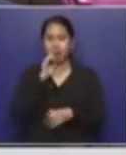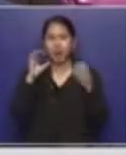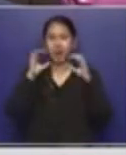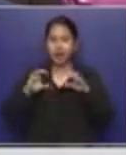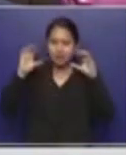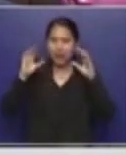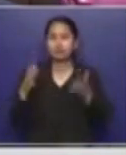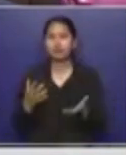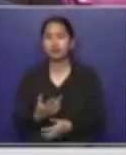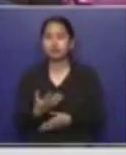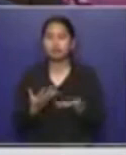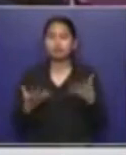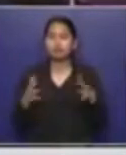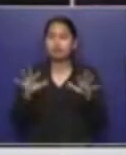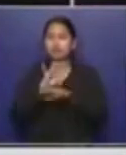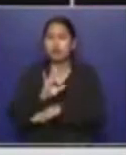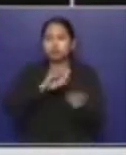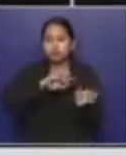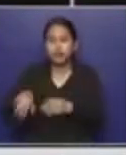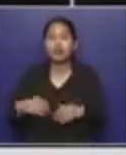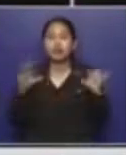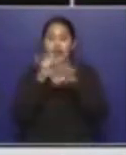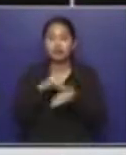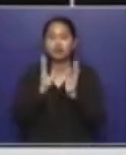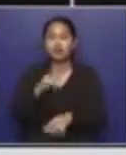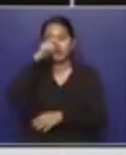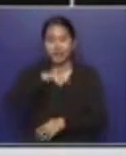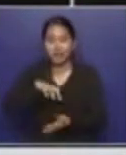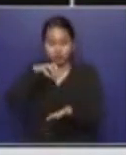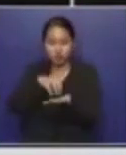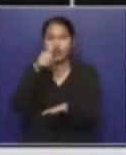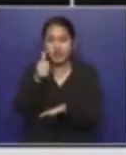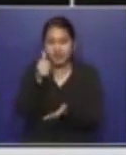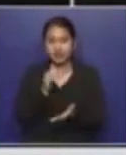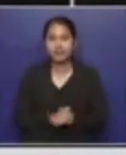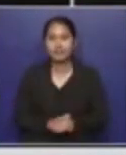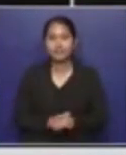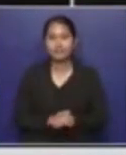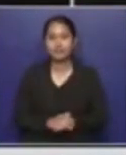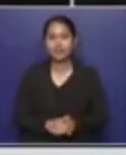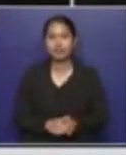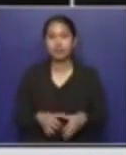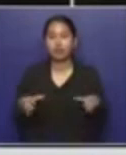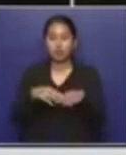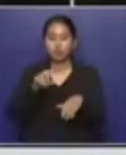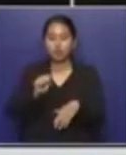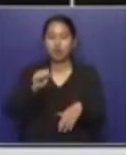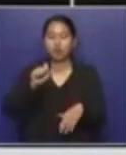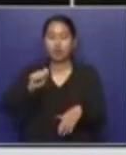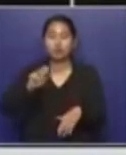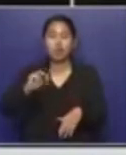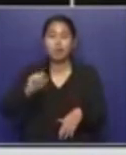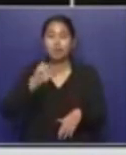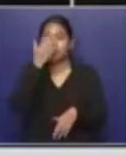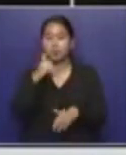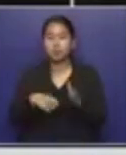ครแต่เป็นความโชคดีของคนชาติไทยนะครับในส่วนของพี่น้องอสม.ที่ผมจะต้องพูดที่สุดนะ